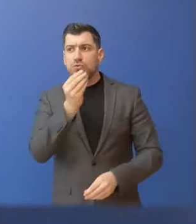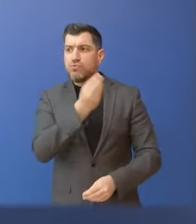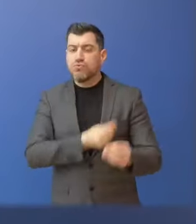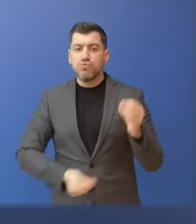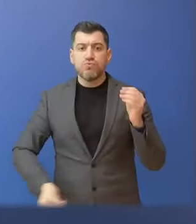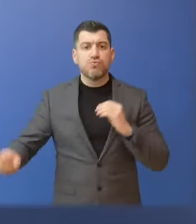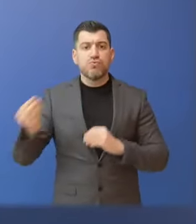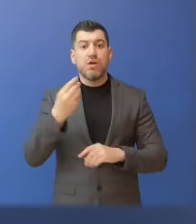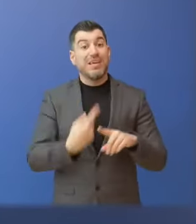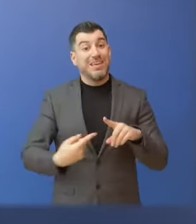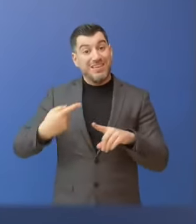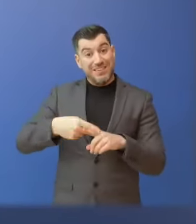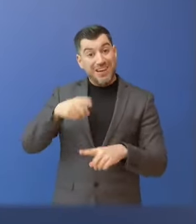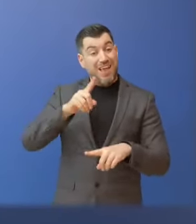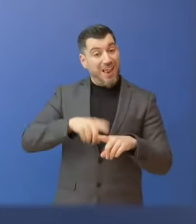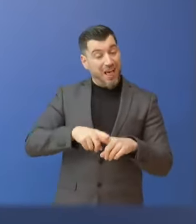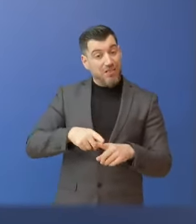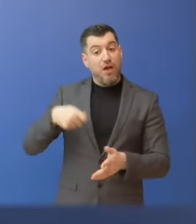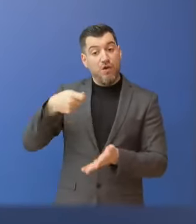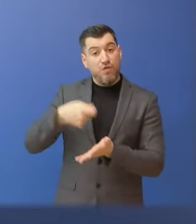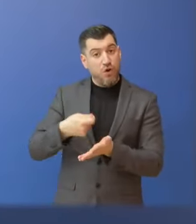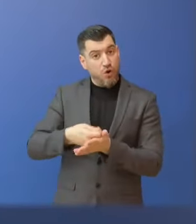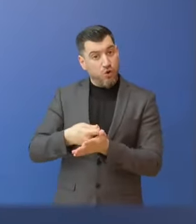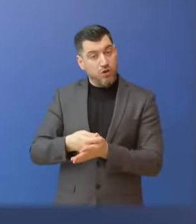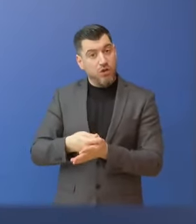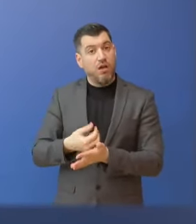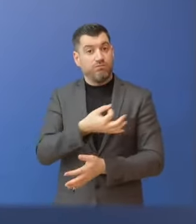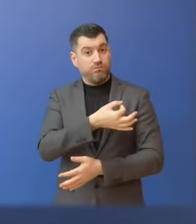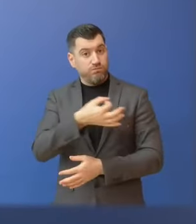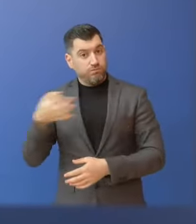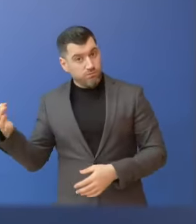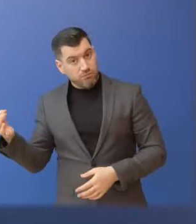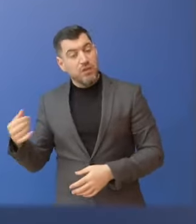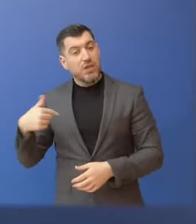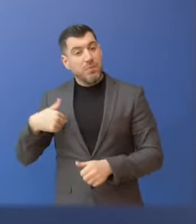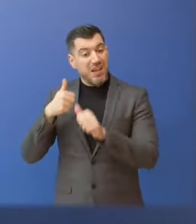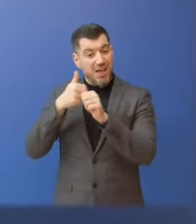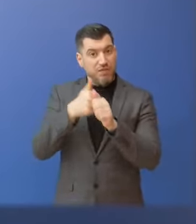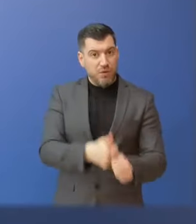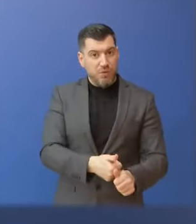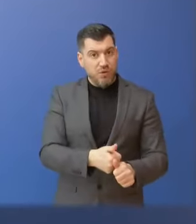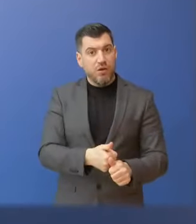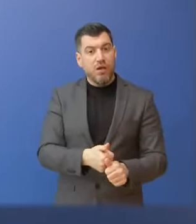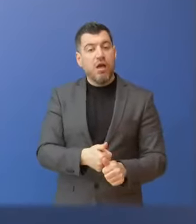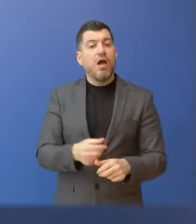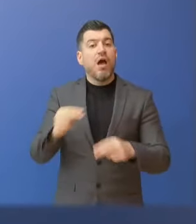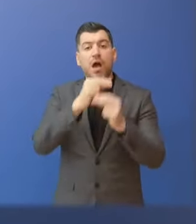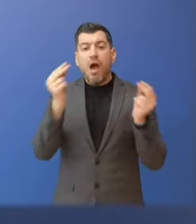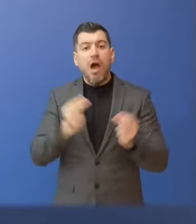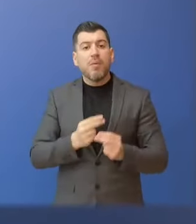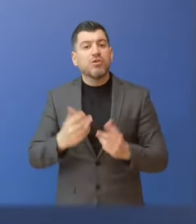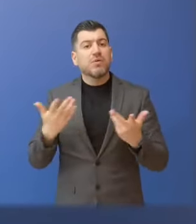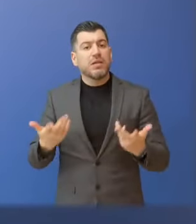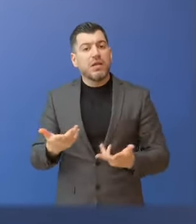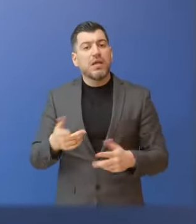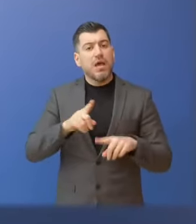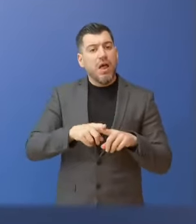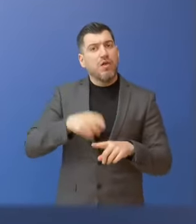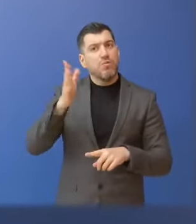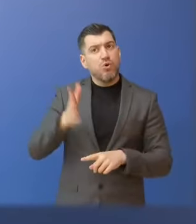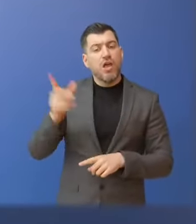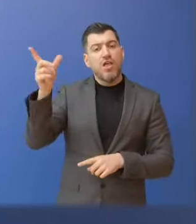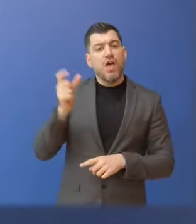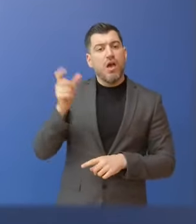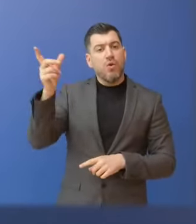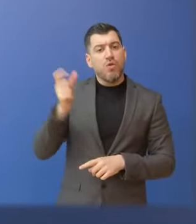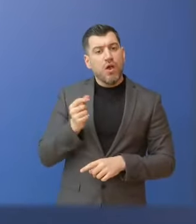δημοσιονομική πολιτική για την οποία έχουμε δεσμευτεί και την οποία εφαρμόζουμε εξασφαλίζουν χαμηλότερο κόστος δανεισμού οφέλη που περνάνε